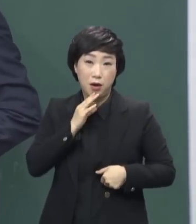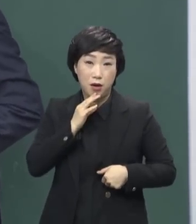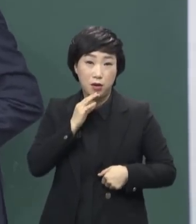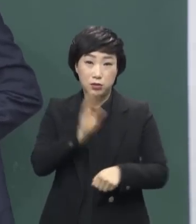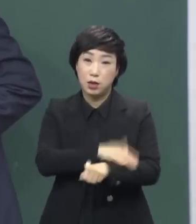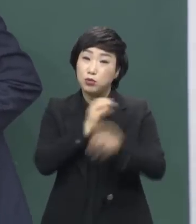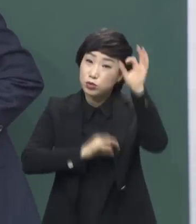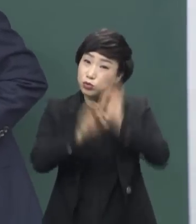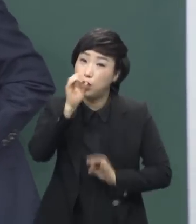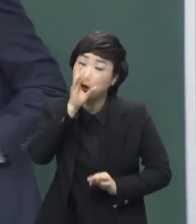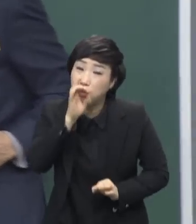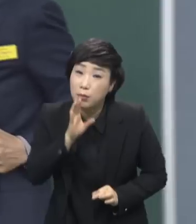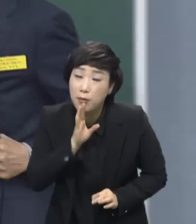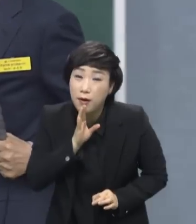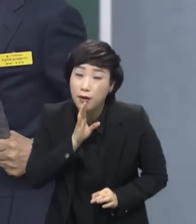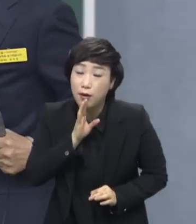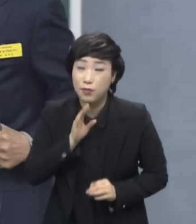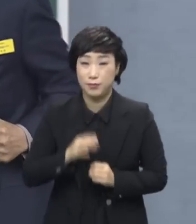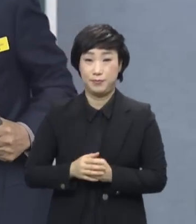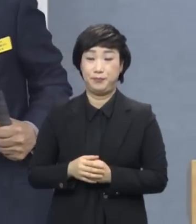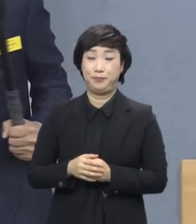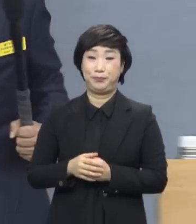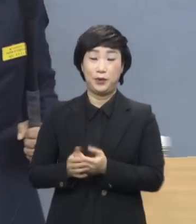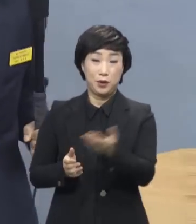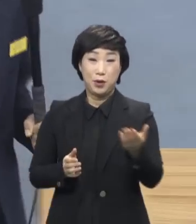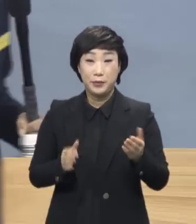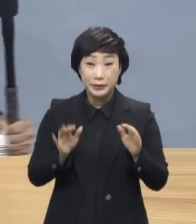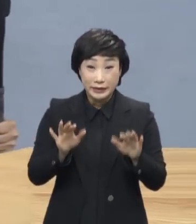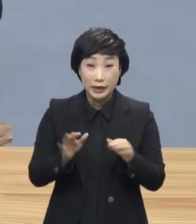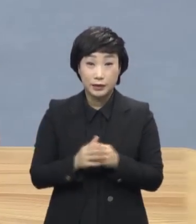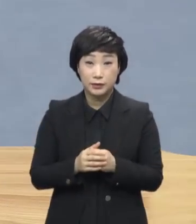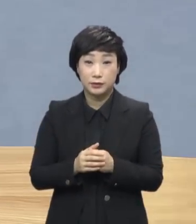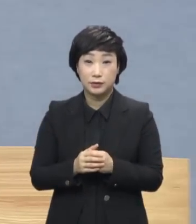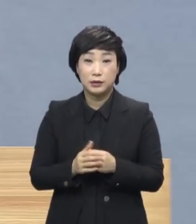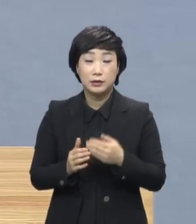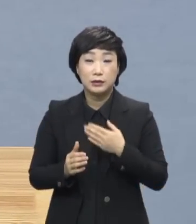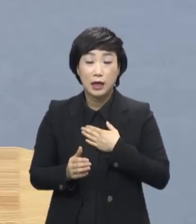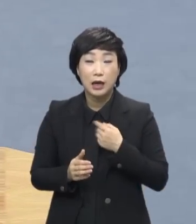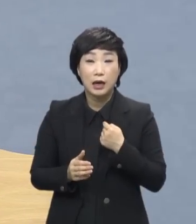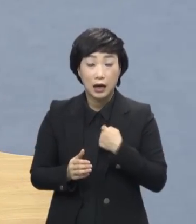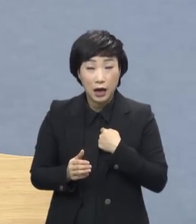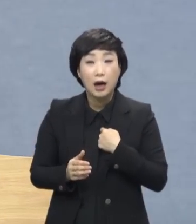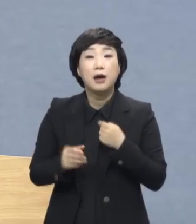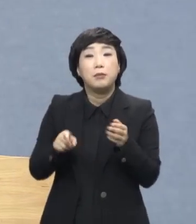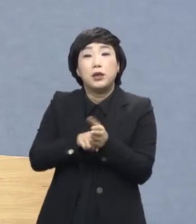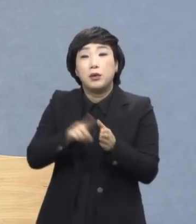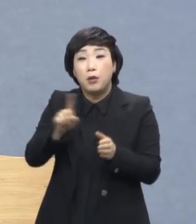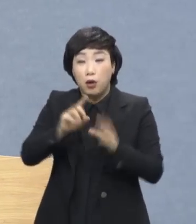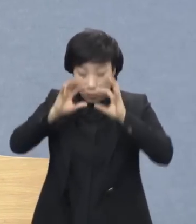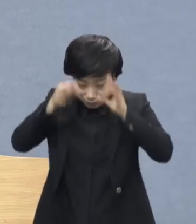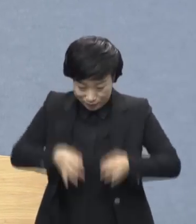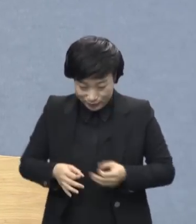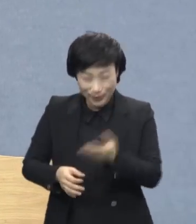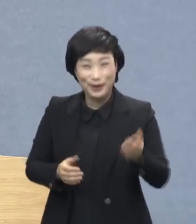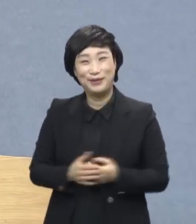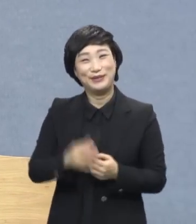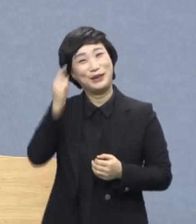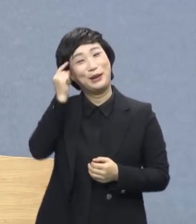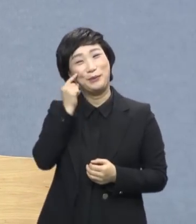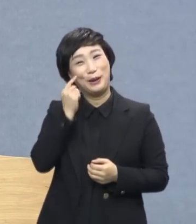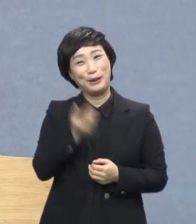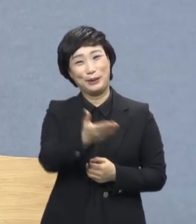큰일이지. 자, 그럼 우리가 내가 어떤 믿음을 갖고 있나 본인들이 한번 잘 생각해봐.